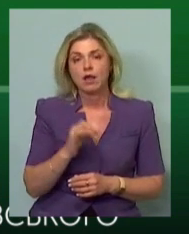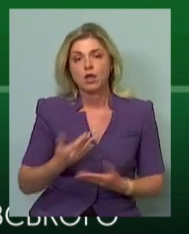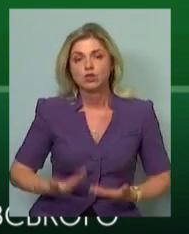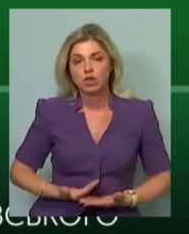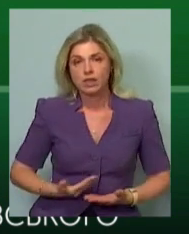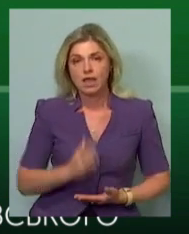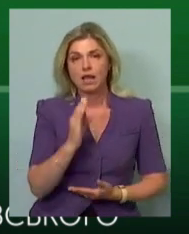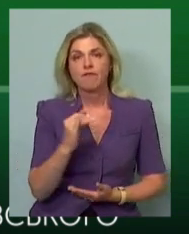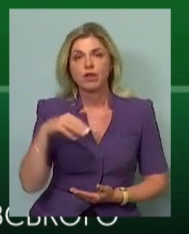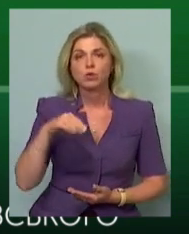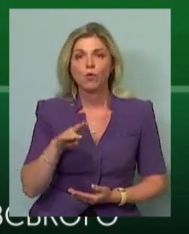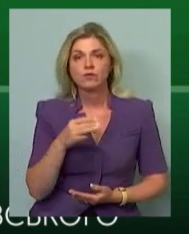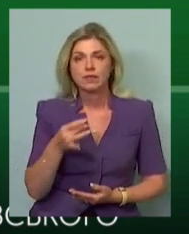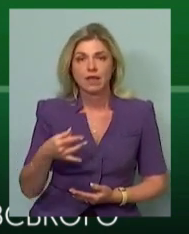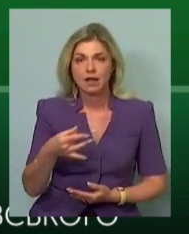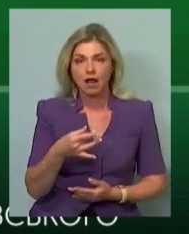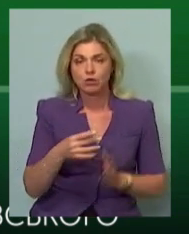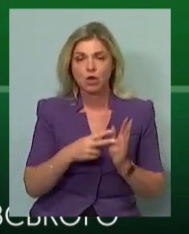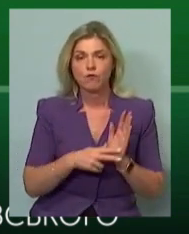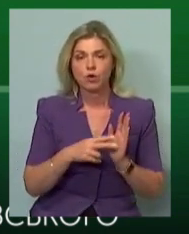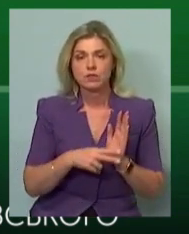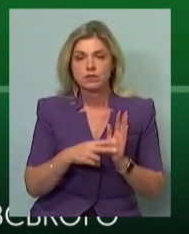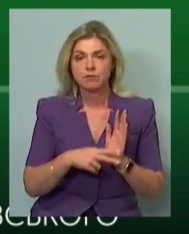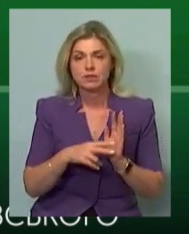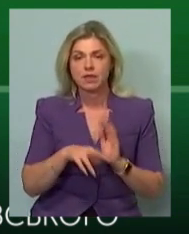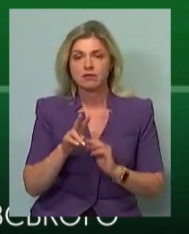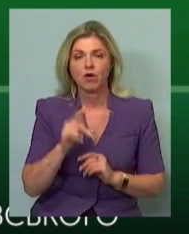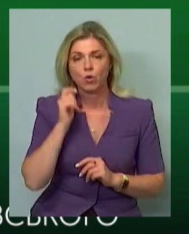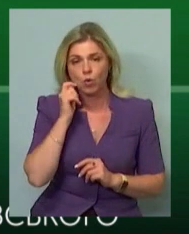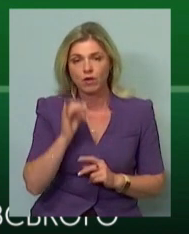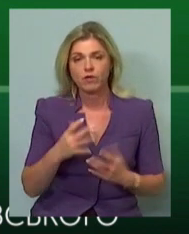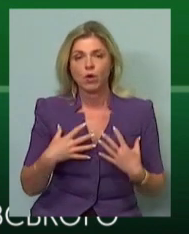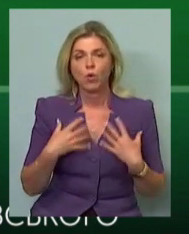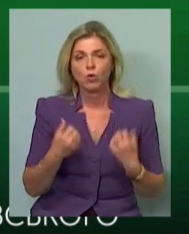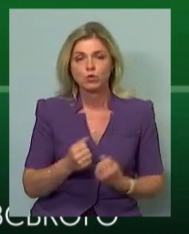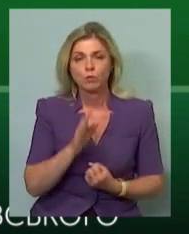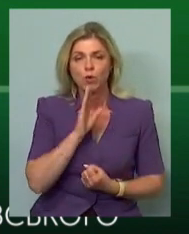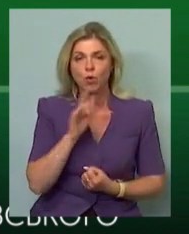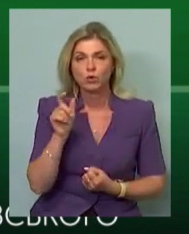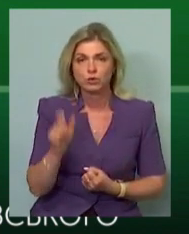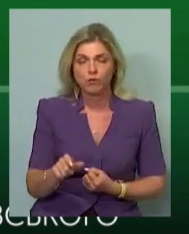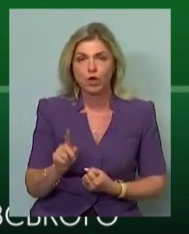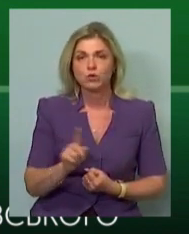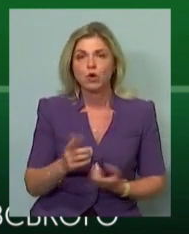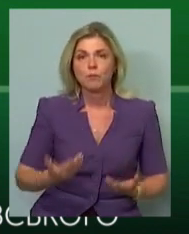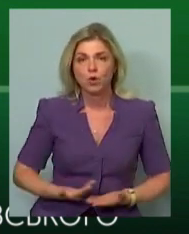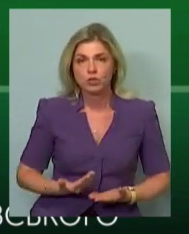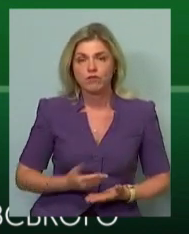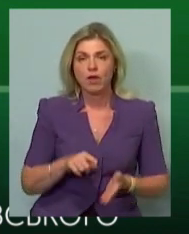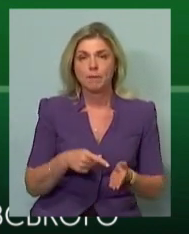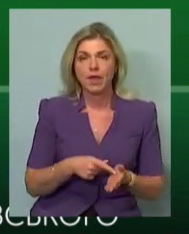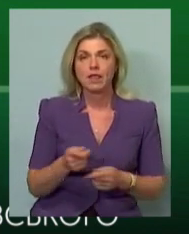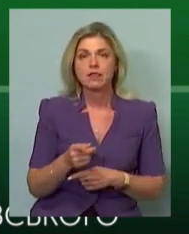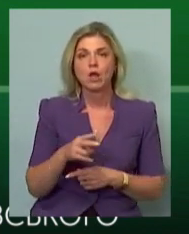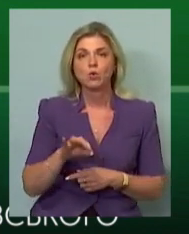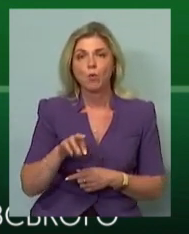мешканка Вітовського району, жінка 82 років. І одужала особа, яка саме проживає у місті Тернополі,